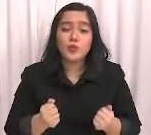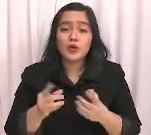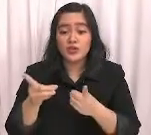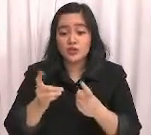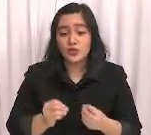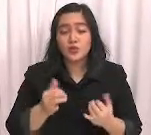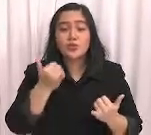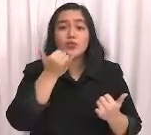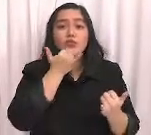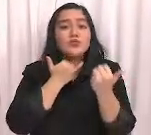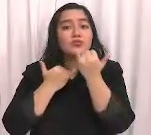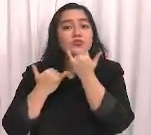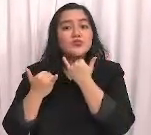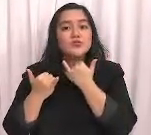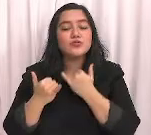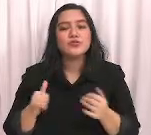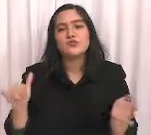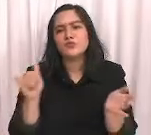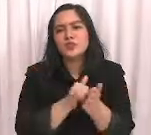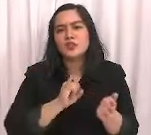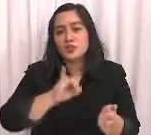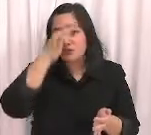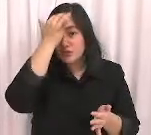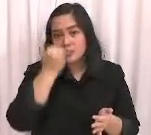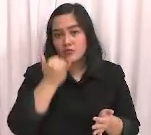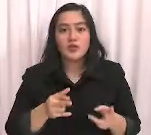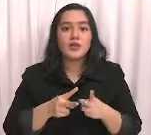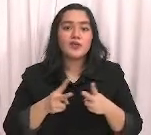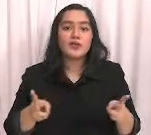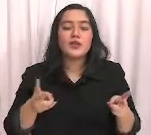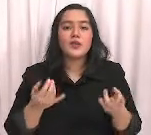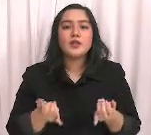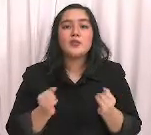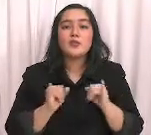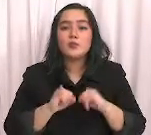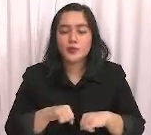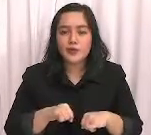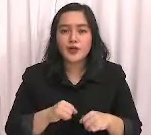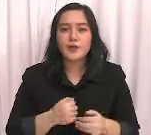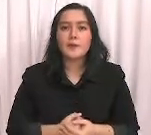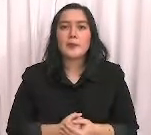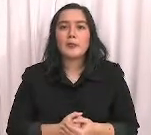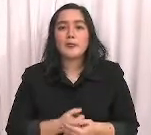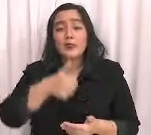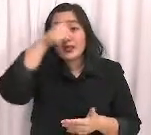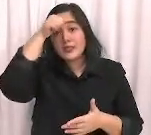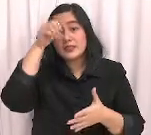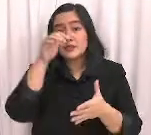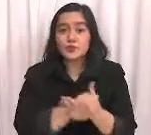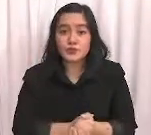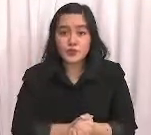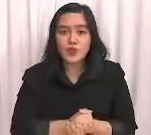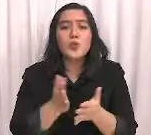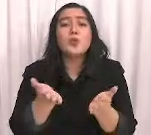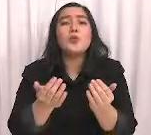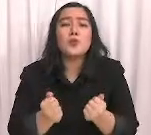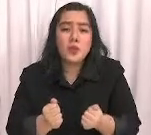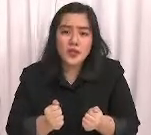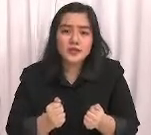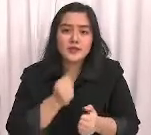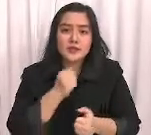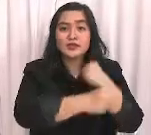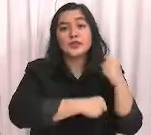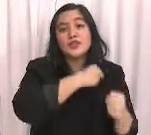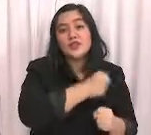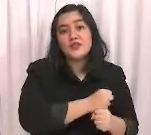why, kaya ang pinakamahalagang punto rito mo pati is this, makikita natin na siya mismo ay willing mag-sacrifice. Itinataya niya ang